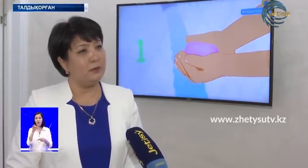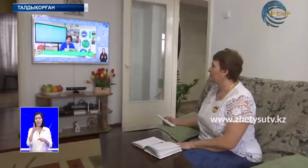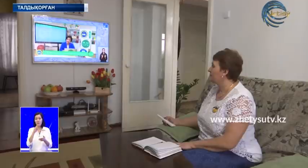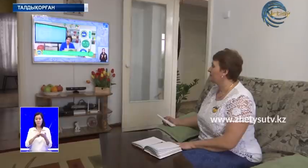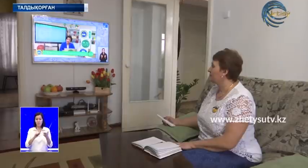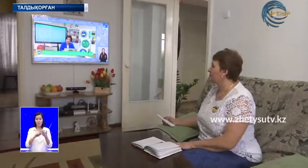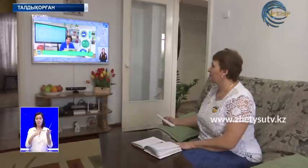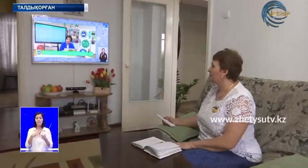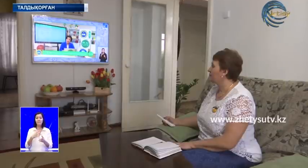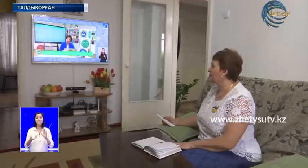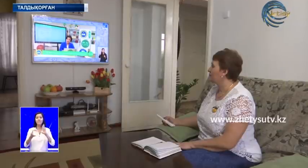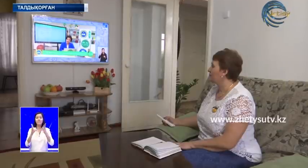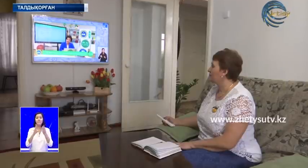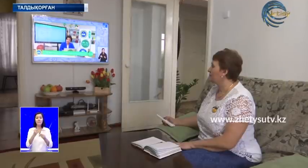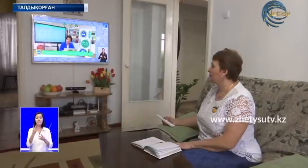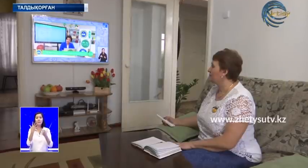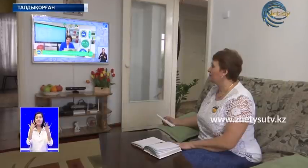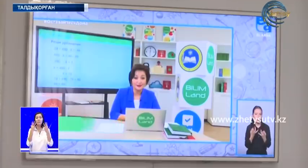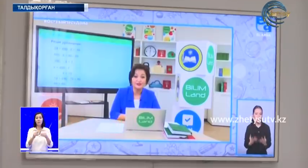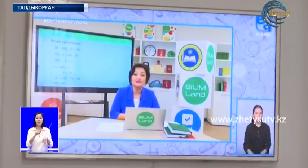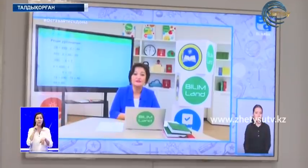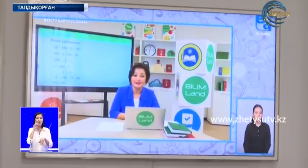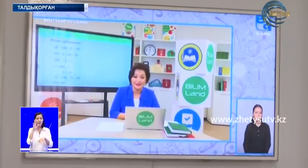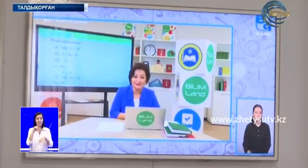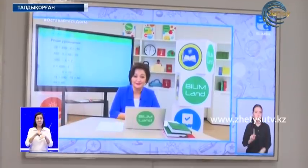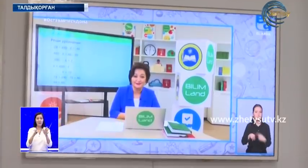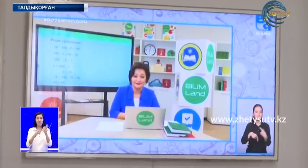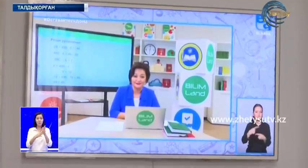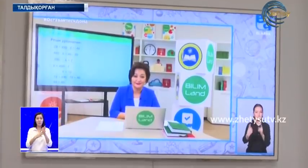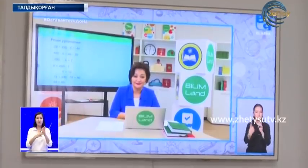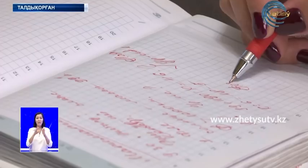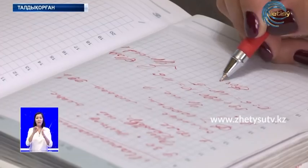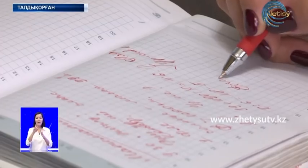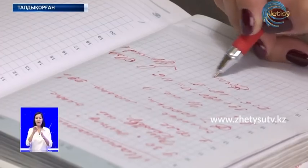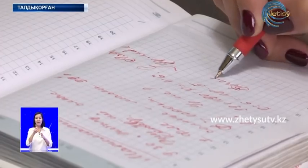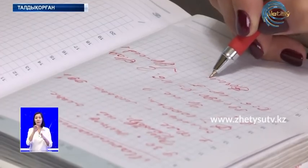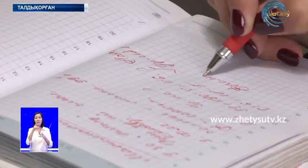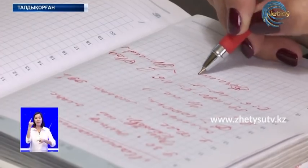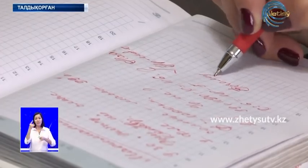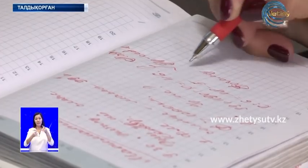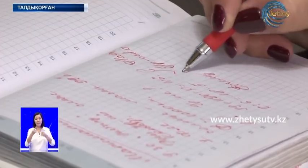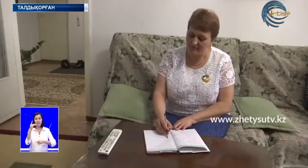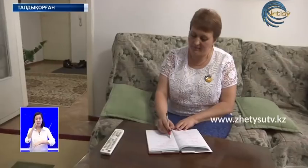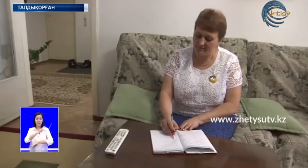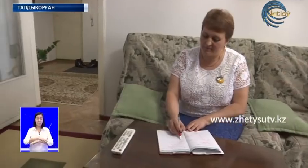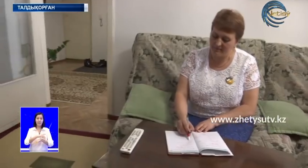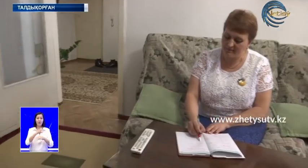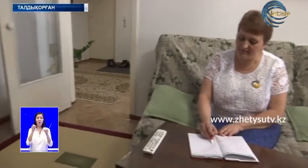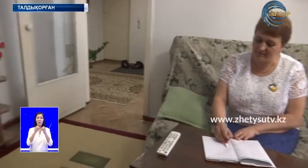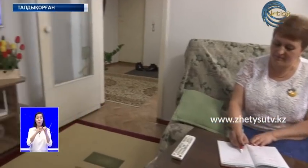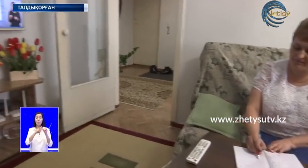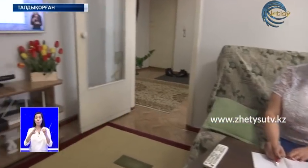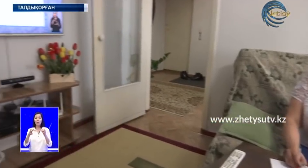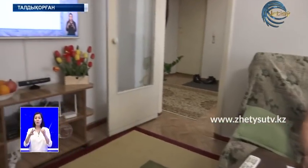орнатамын. Жалпы аптаның 5 күні таңғы сағат 9-дан бастап Балапан және Еларна телеарналарында әр пәннің әрбірінің ұзақтығы 10